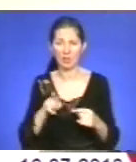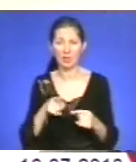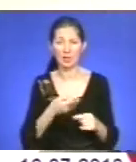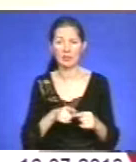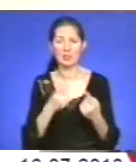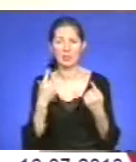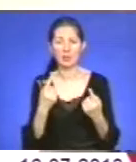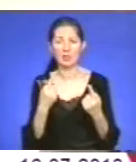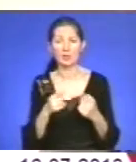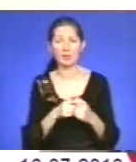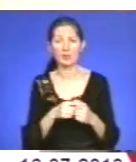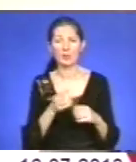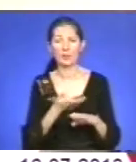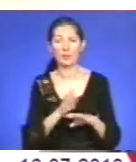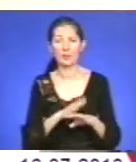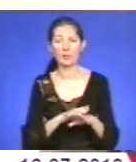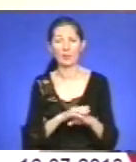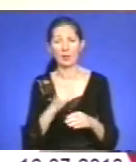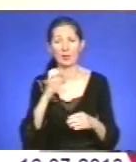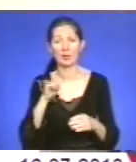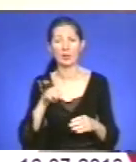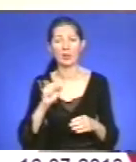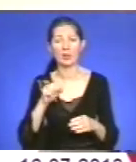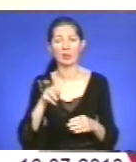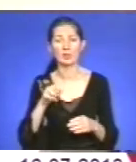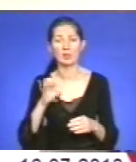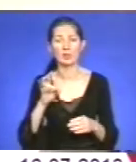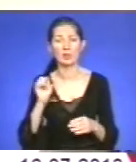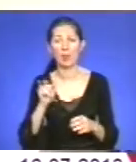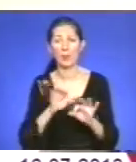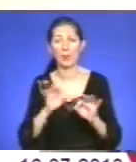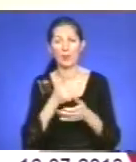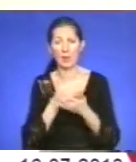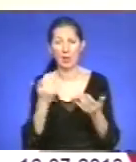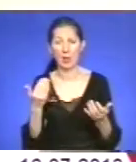кричуща статистика і просто пояснення її нема.